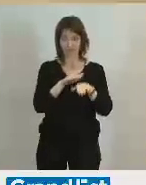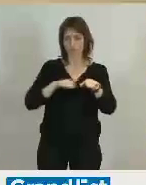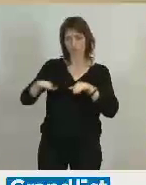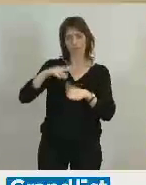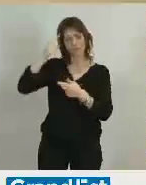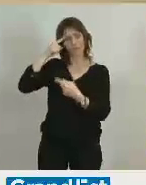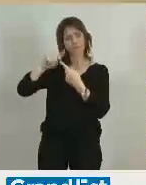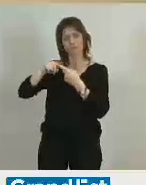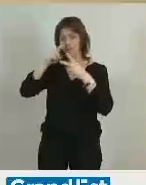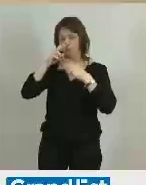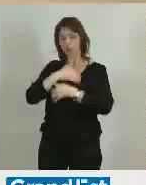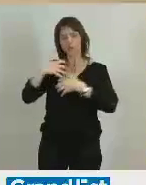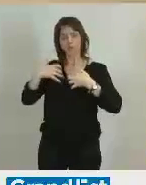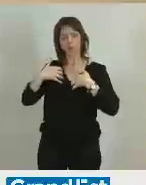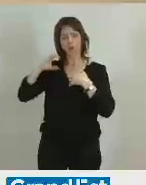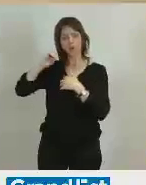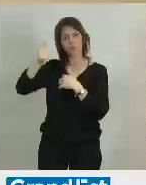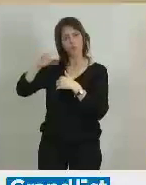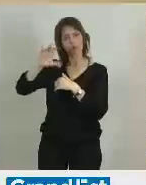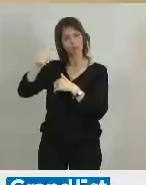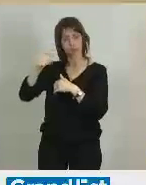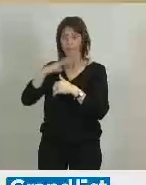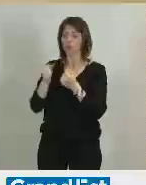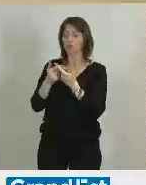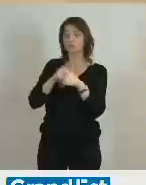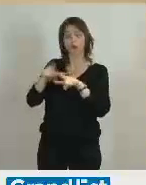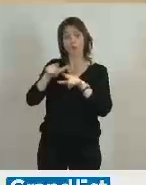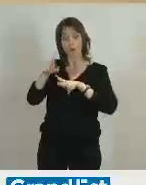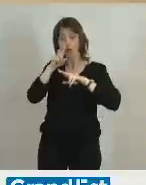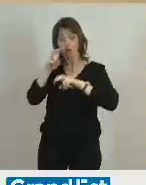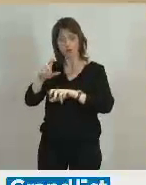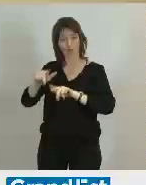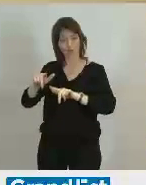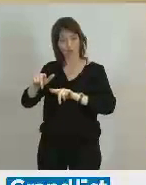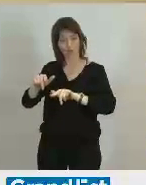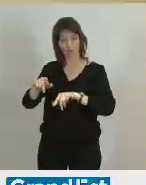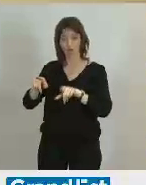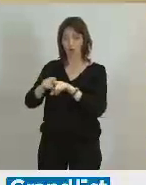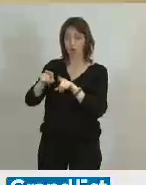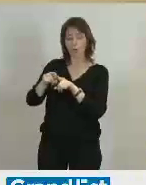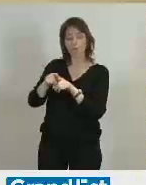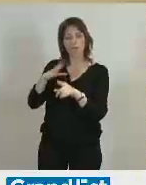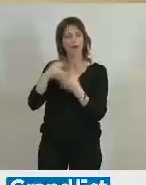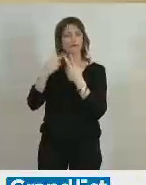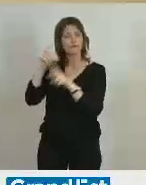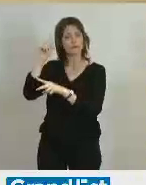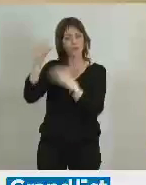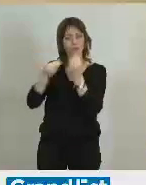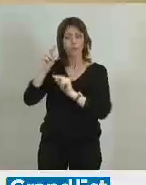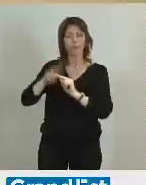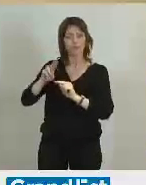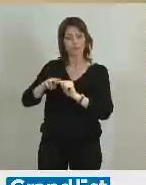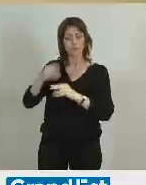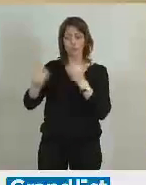numérique, avec la présence de l'INRIA à Nancy et de multiples laboratoires de recherche, notamment dans la gestion des données réparties à Strasbourg, Reims et Nancy, ou